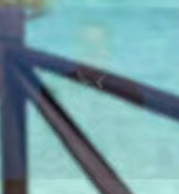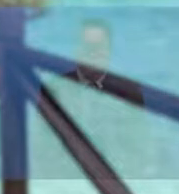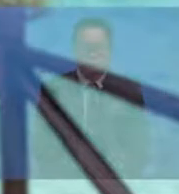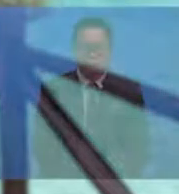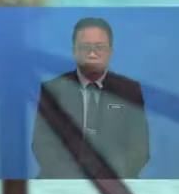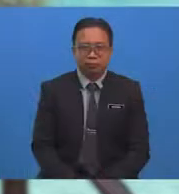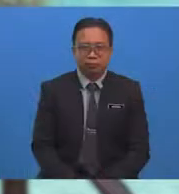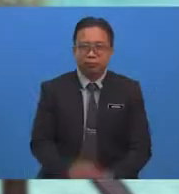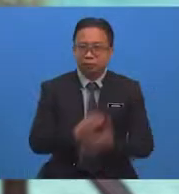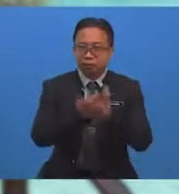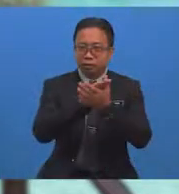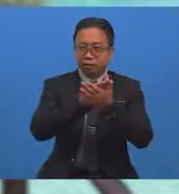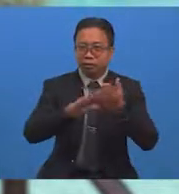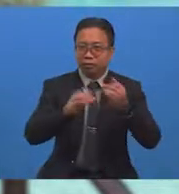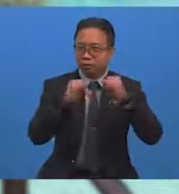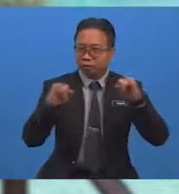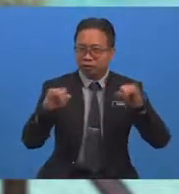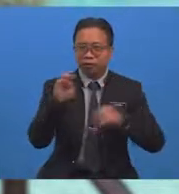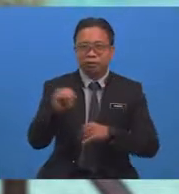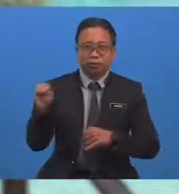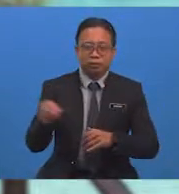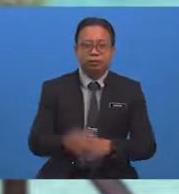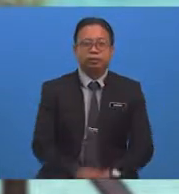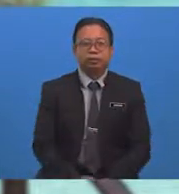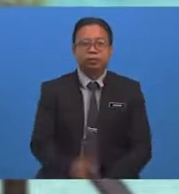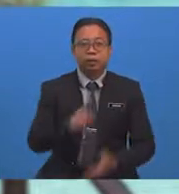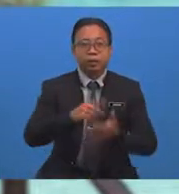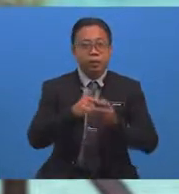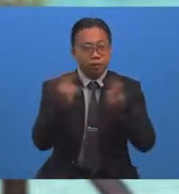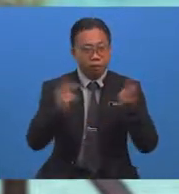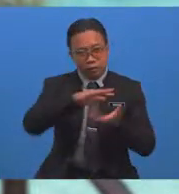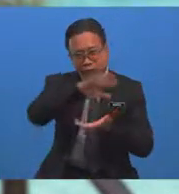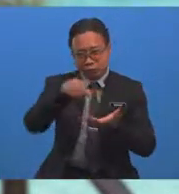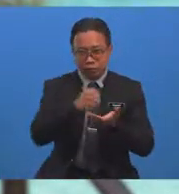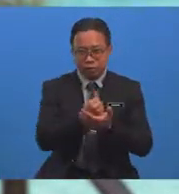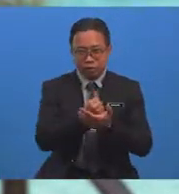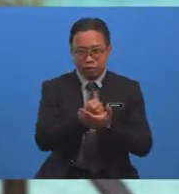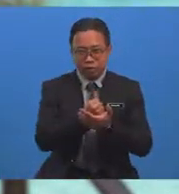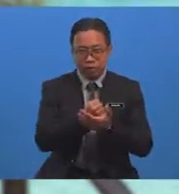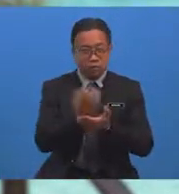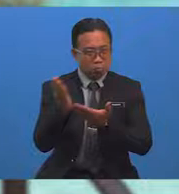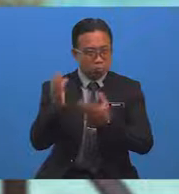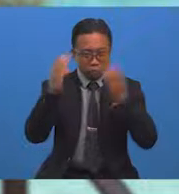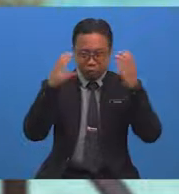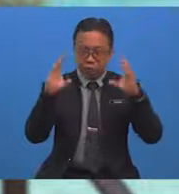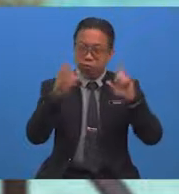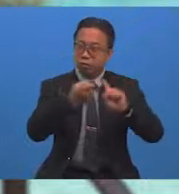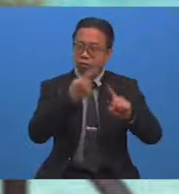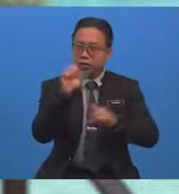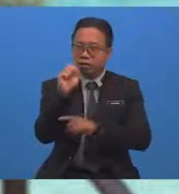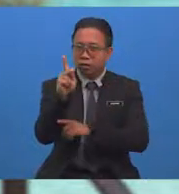salep jayatra dan selamat kembali murid-murid apa kabar semua saya ceguk kuganti agen dari